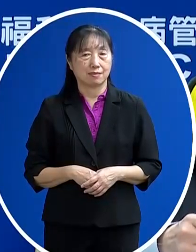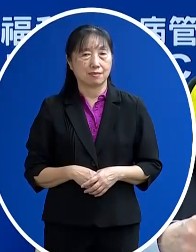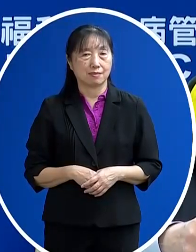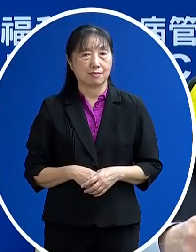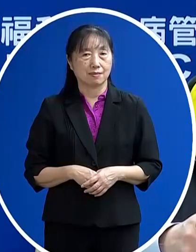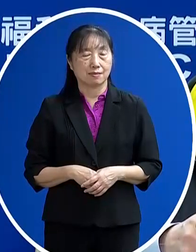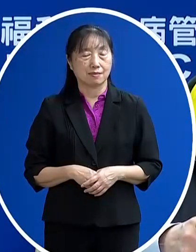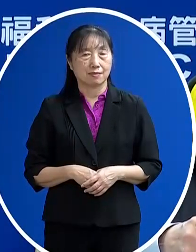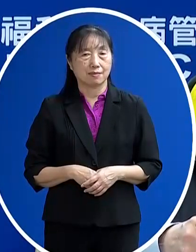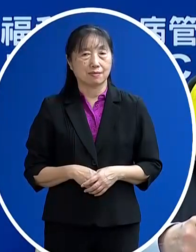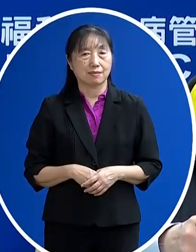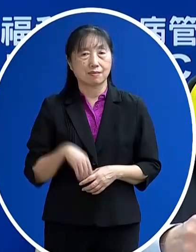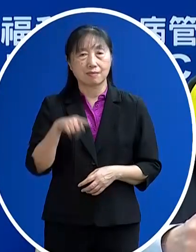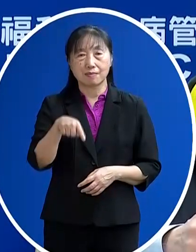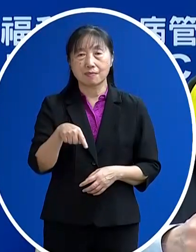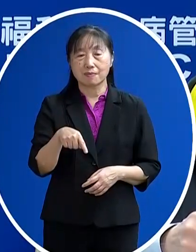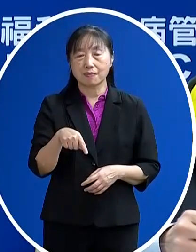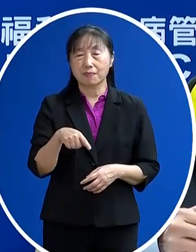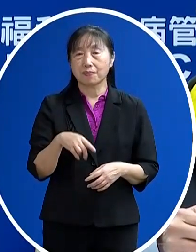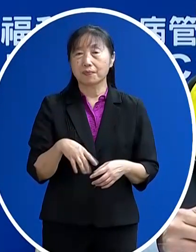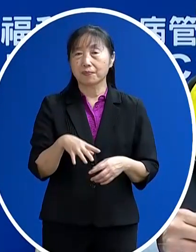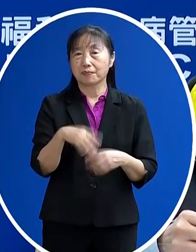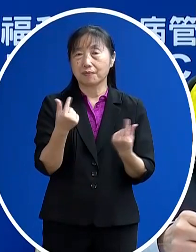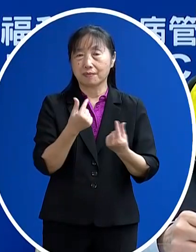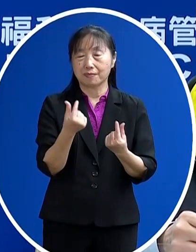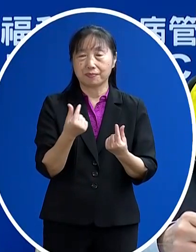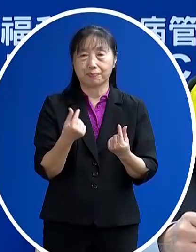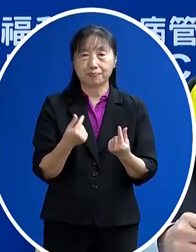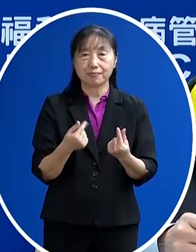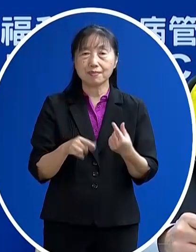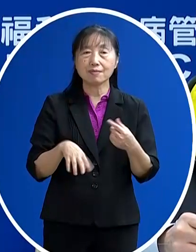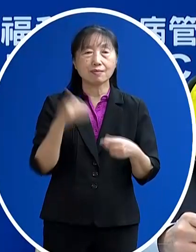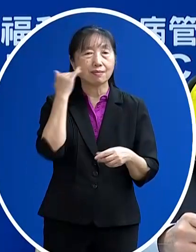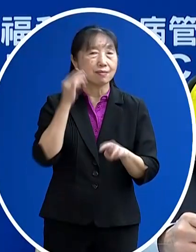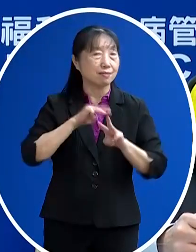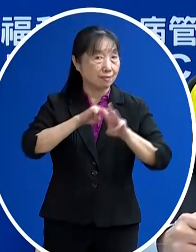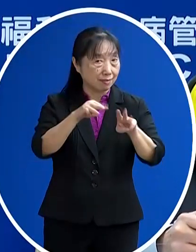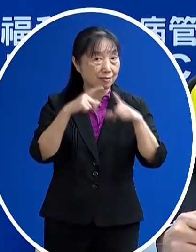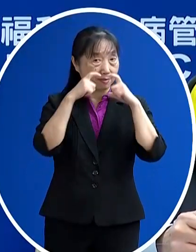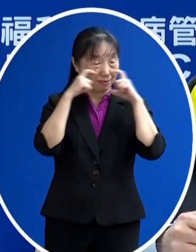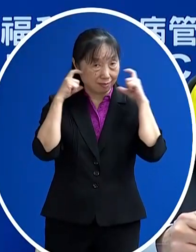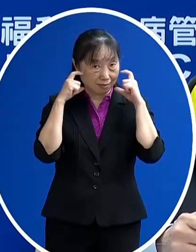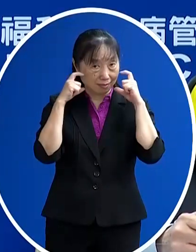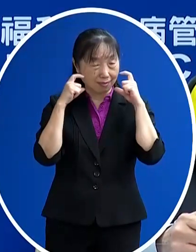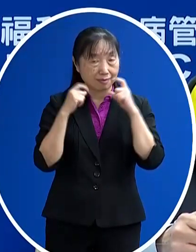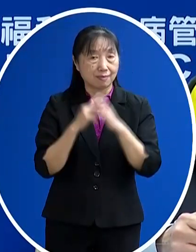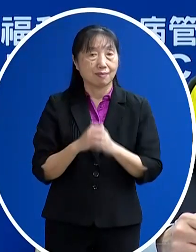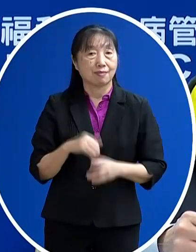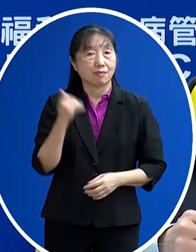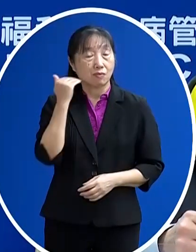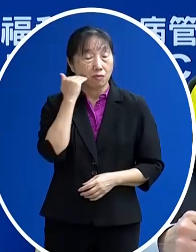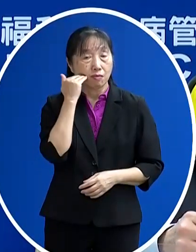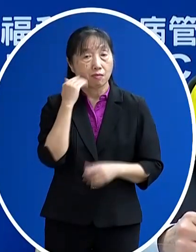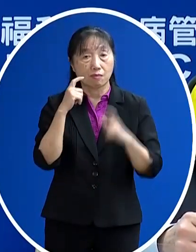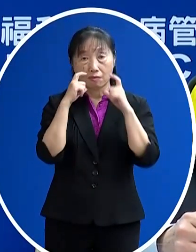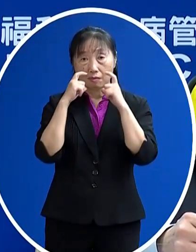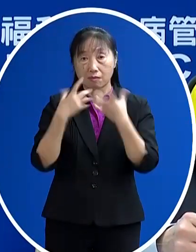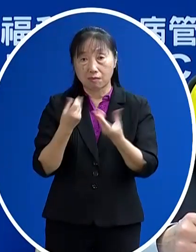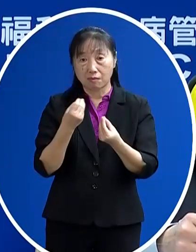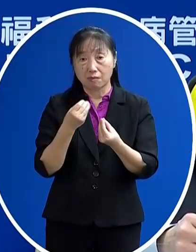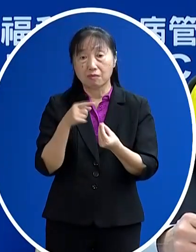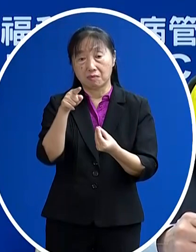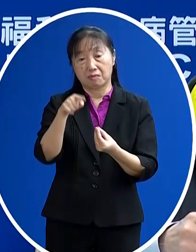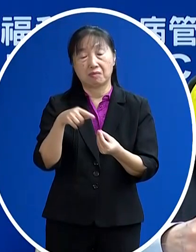所以在基本的情形就是说我们还是外出戴口罩，那不戴口罩是例